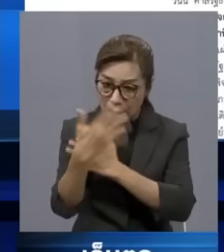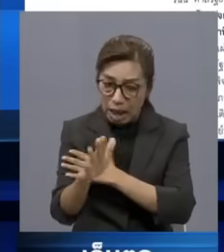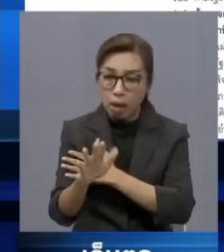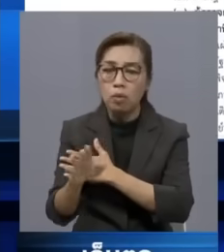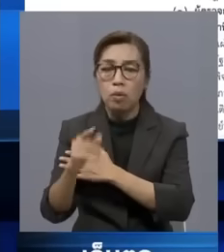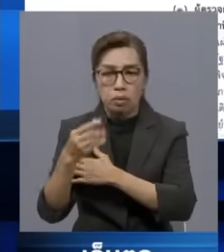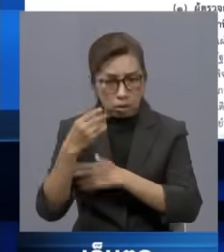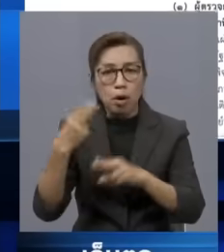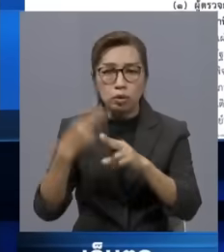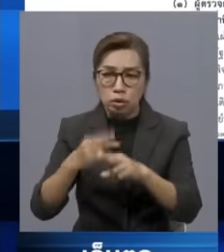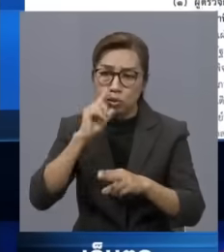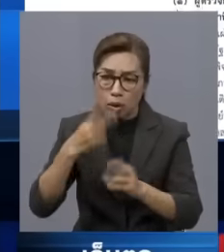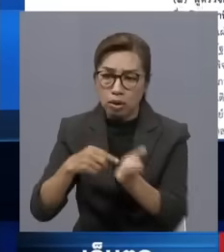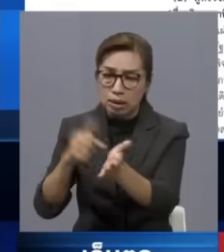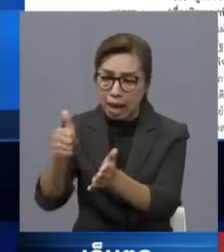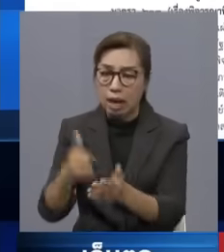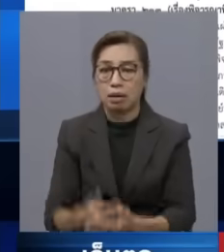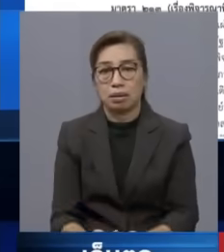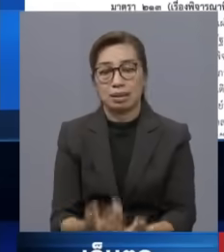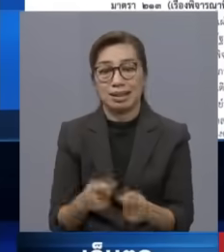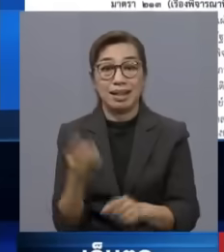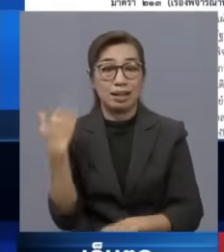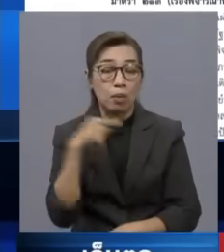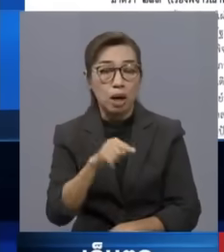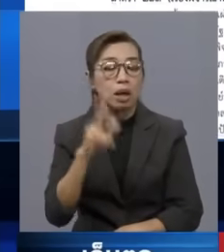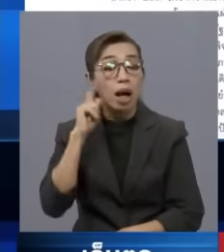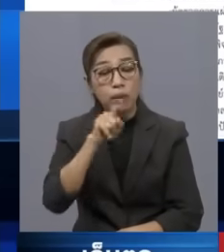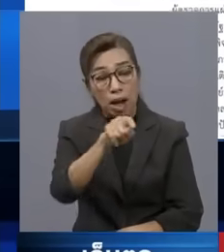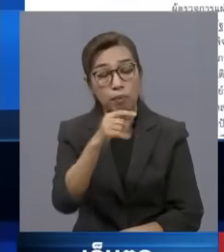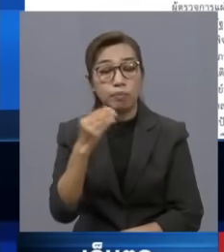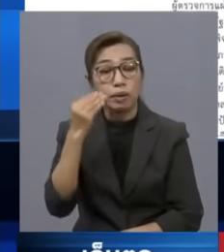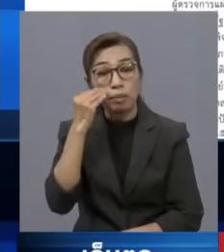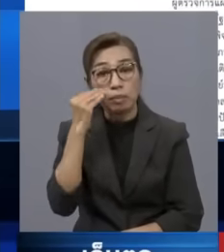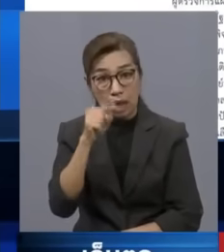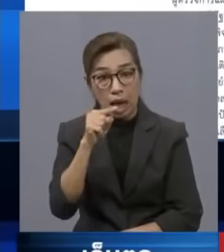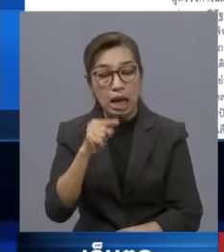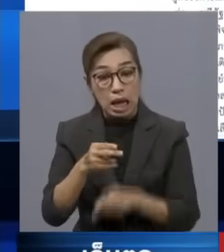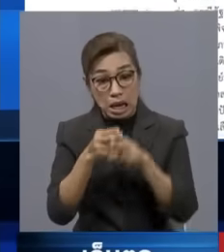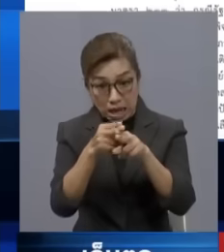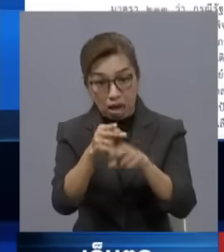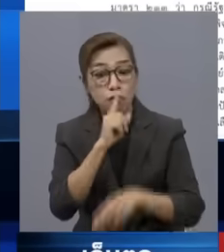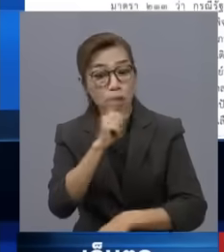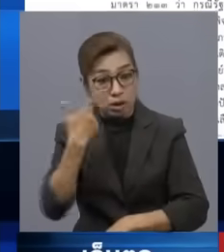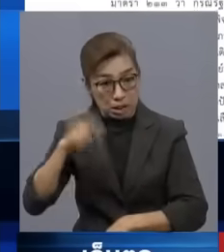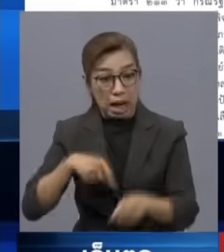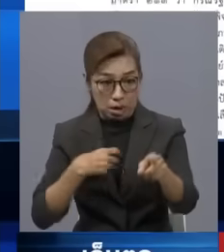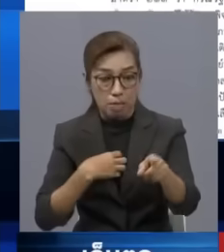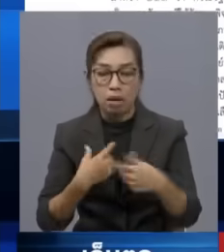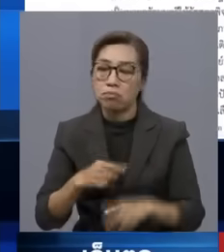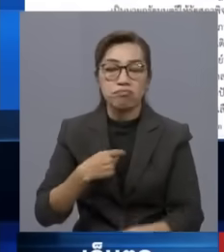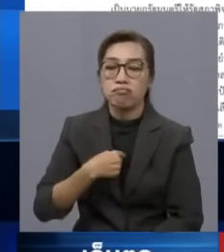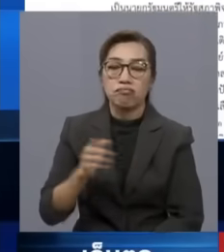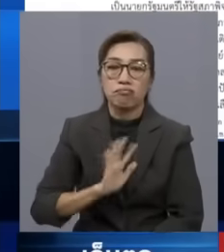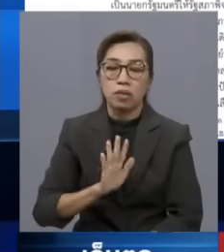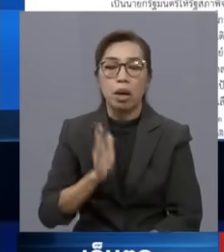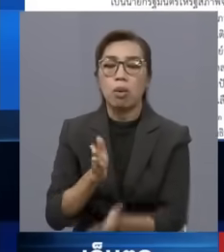ถามต่อว่าจะยื่นศาลเองไหมเพราะว่ามติตีตกเนี่ยเป็นเพราะผู้ร้องไม่ได้เป็นผู้เสียหายโดยตรงคุณพี่ทำผมก็ไม่ยื่นนะครับและอย่าง